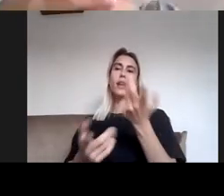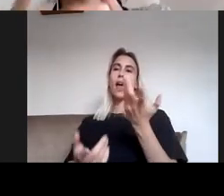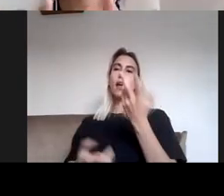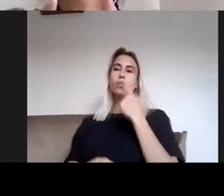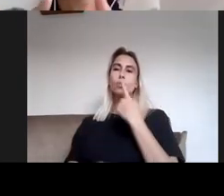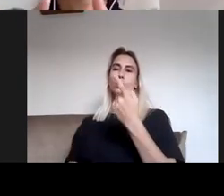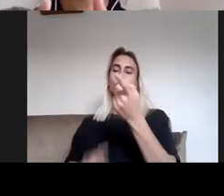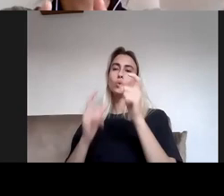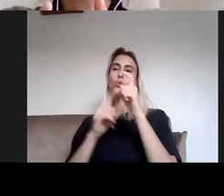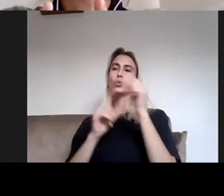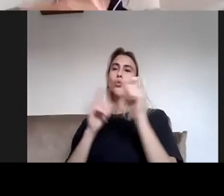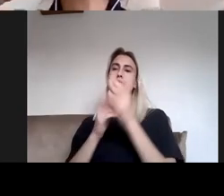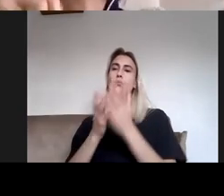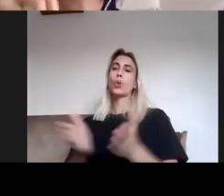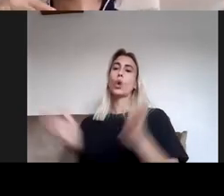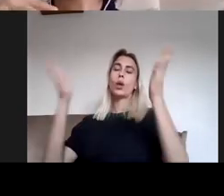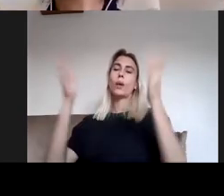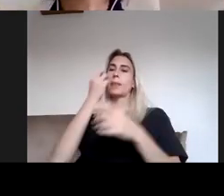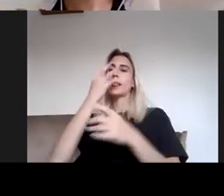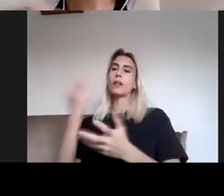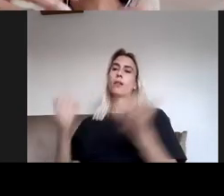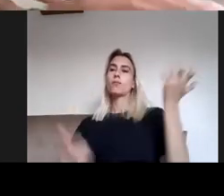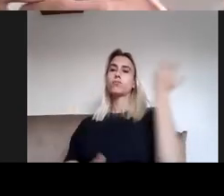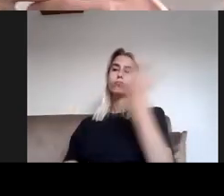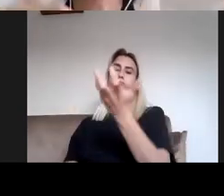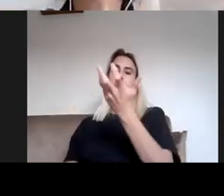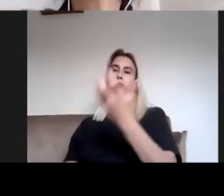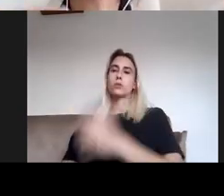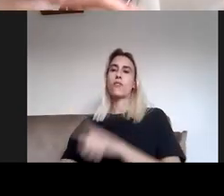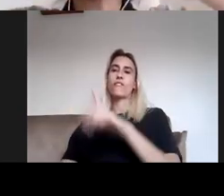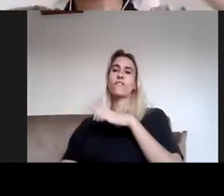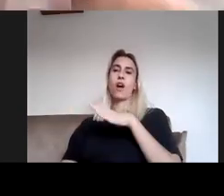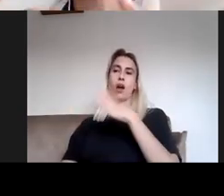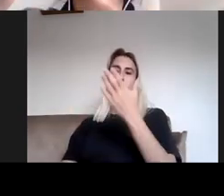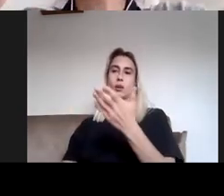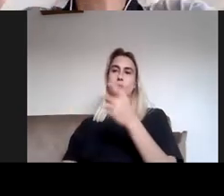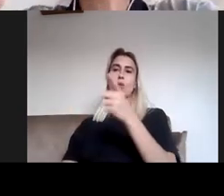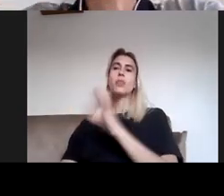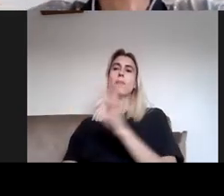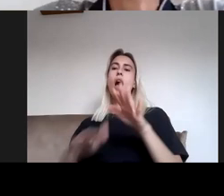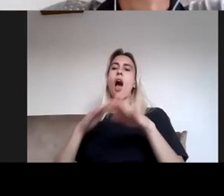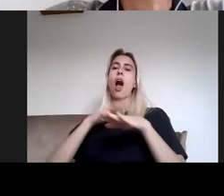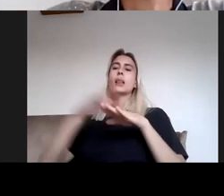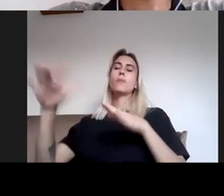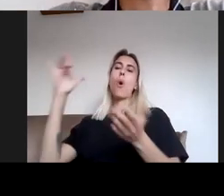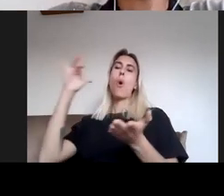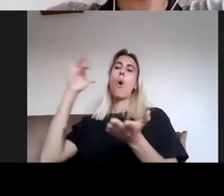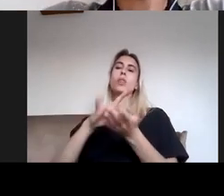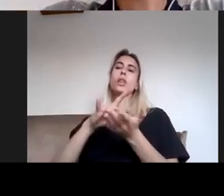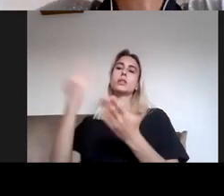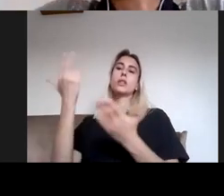Yani büyük bir bitkinin yerleştirildiği büyük bir alan var. Ve o tamamen kaldırımın ortasında dizayn